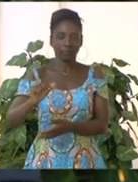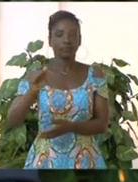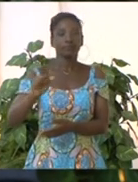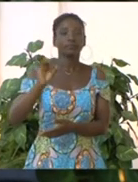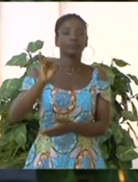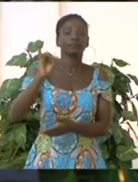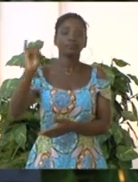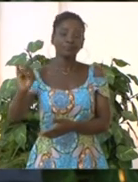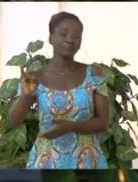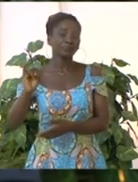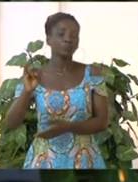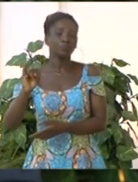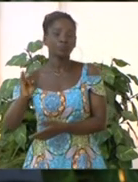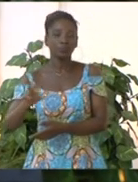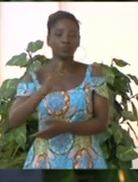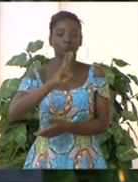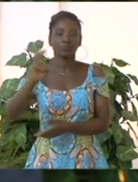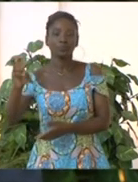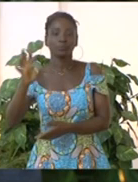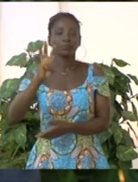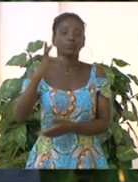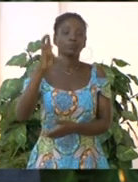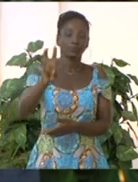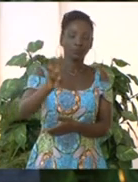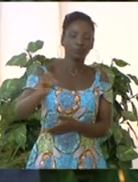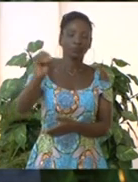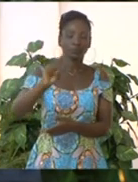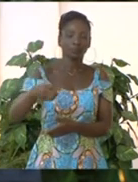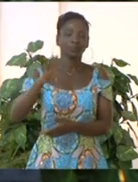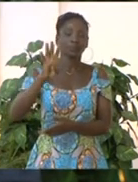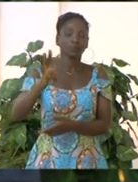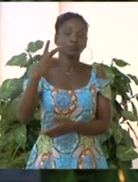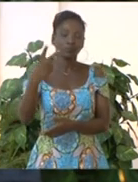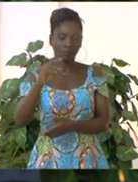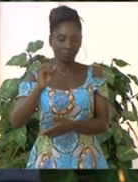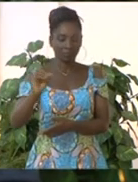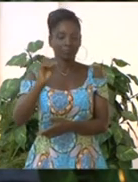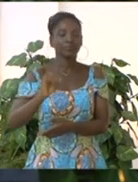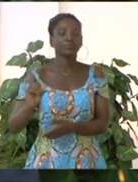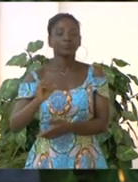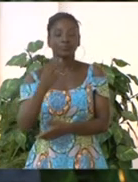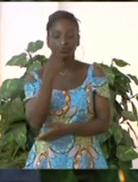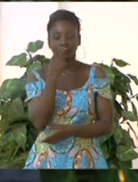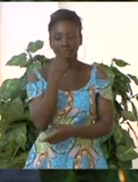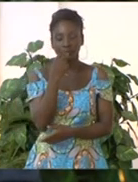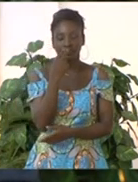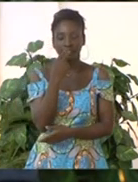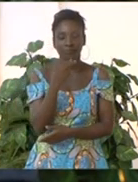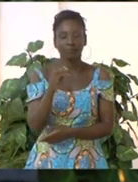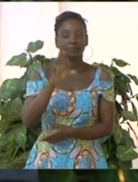246 soit 0 42% bédié qu'on a aimé harry